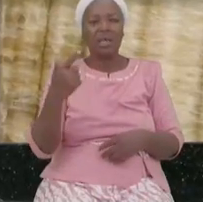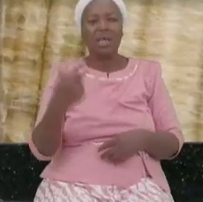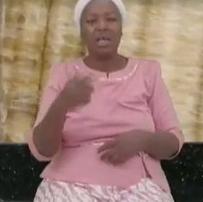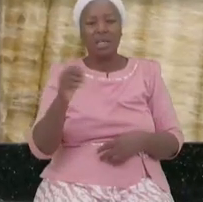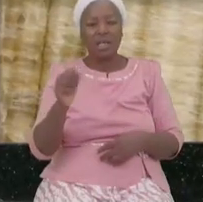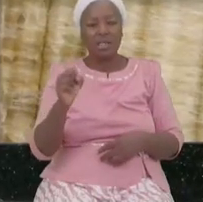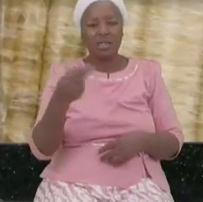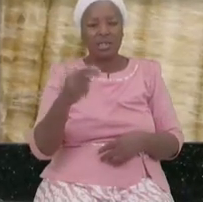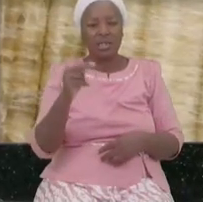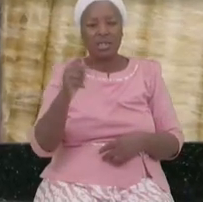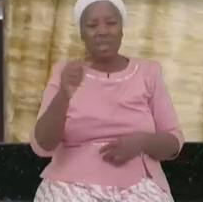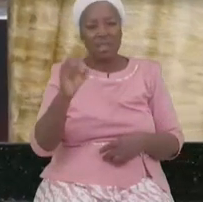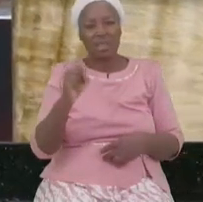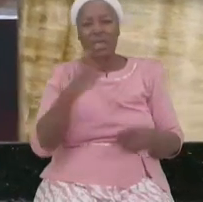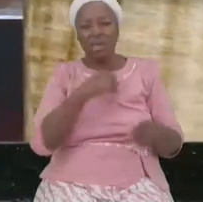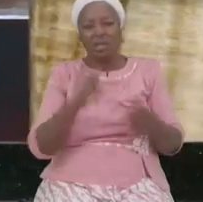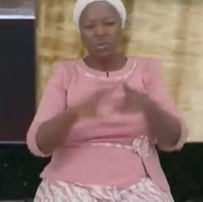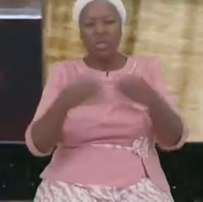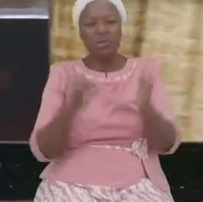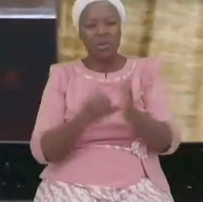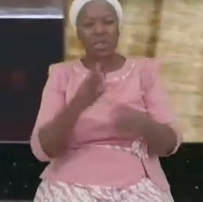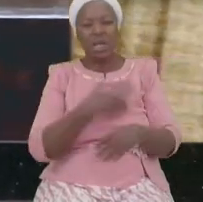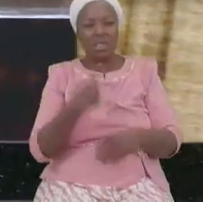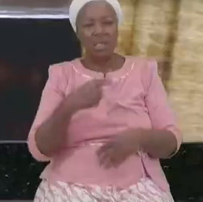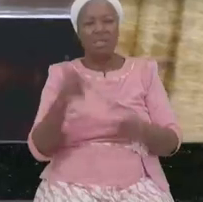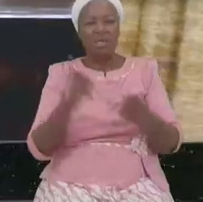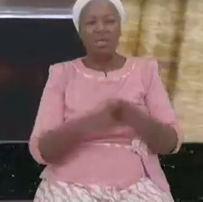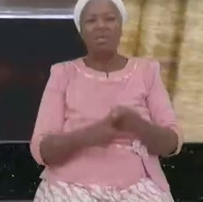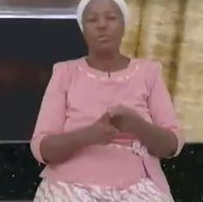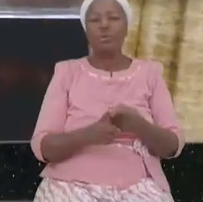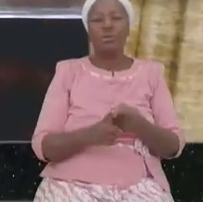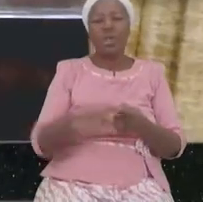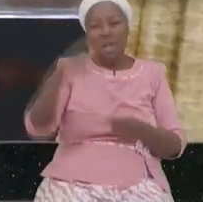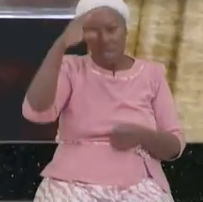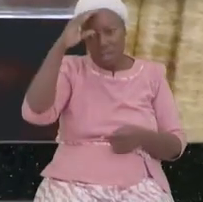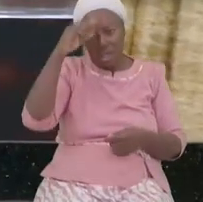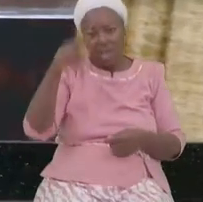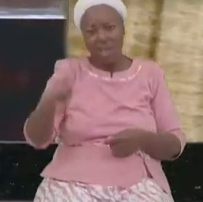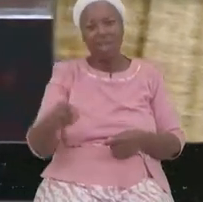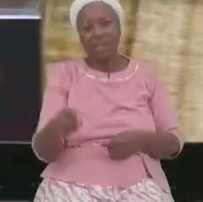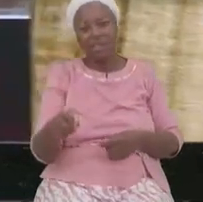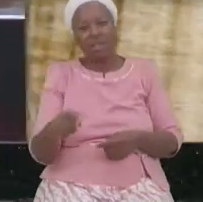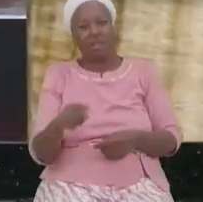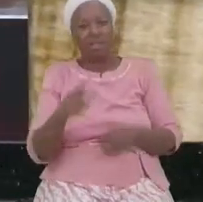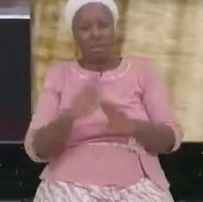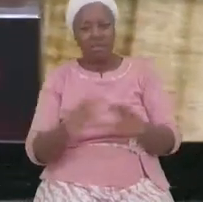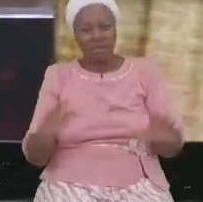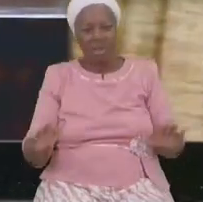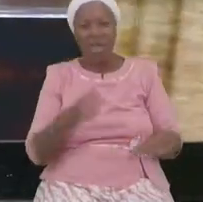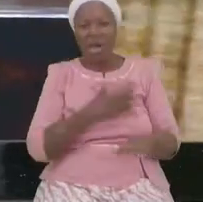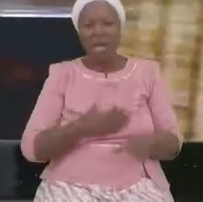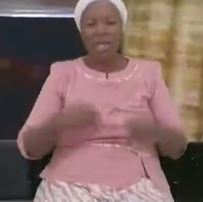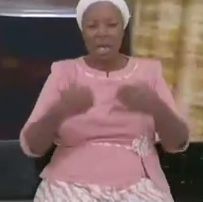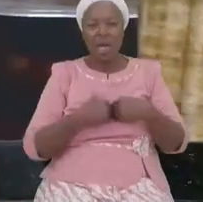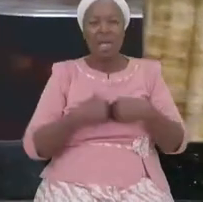parole. Tu l'as trouvé fidèle dans le cœur. Et parce qu'il était fidèle de cœur, tu accomplis